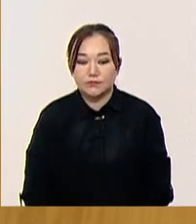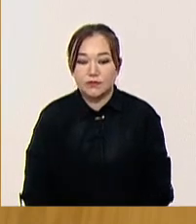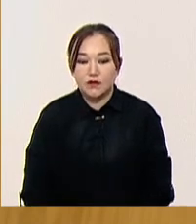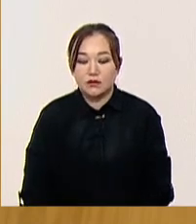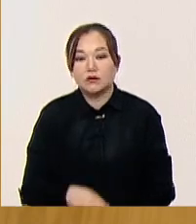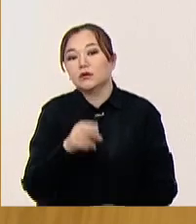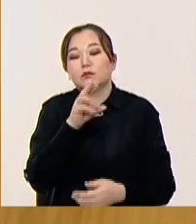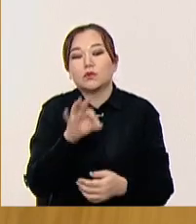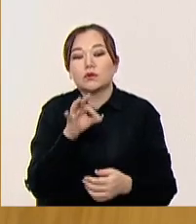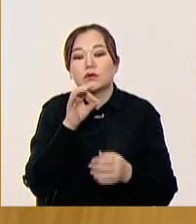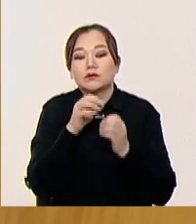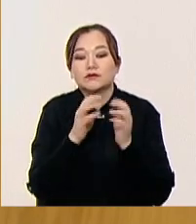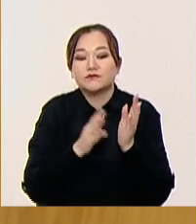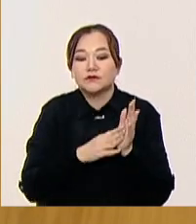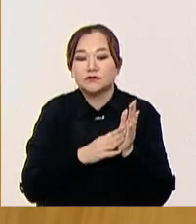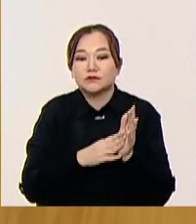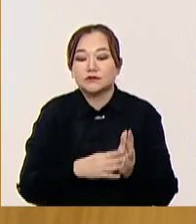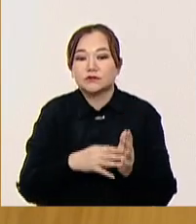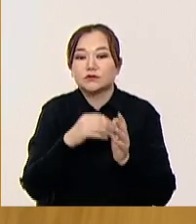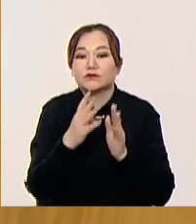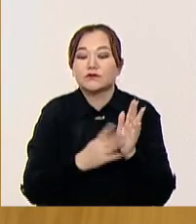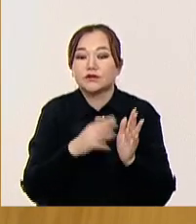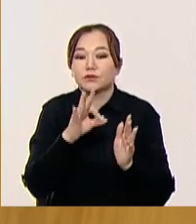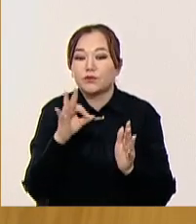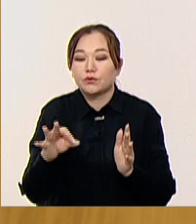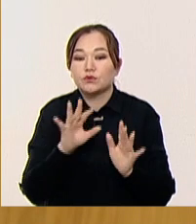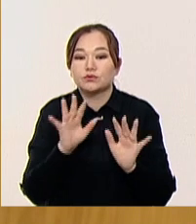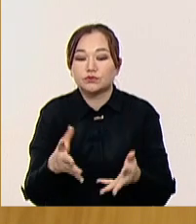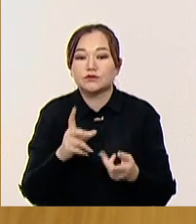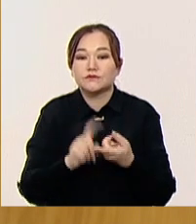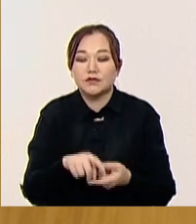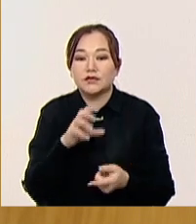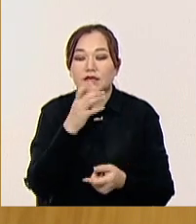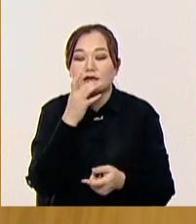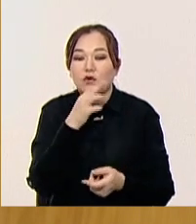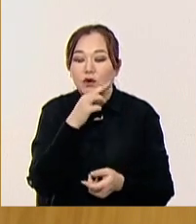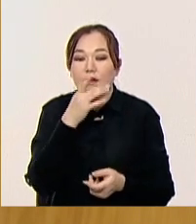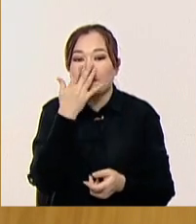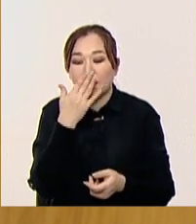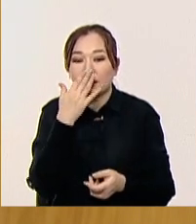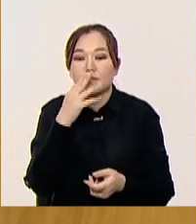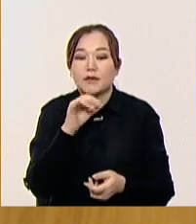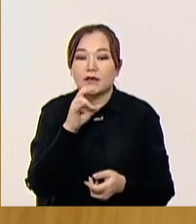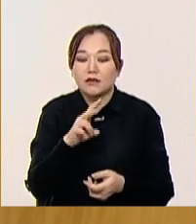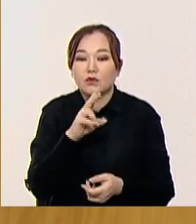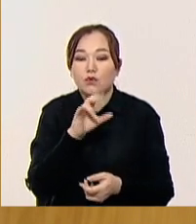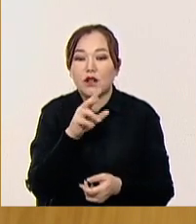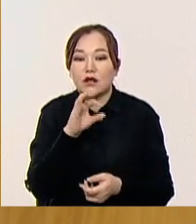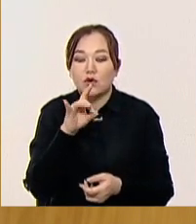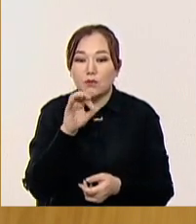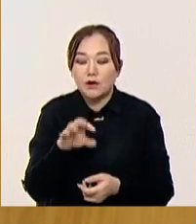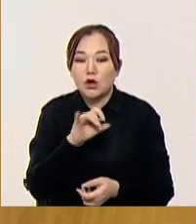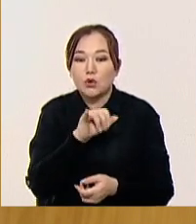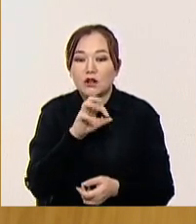По состоянию на 19:00 19:00-дегі жағдай бойынша Сеул, Токио, Пекин, Сингапур, Куала-Лумпур,